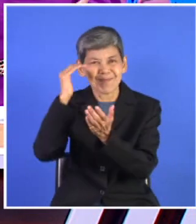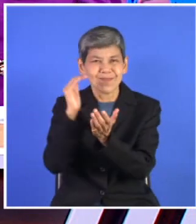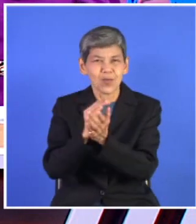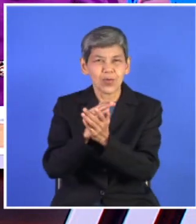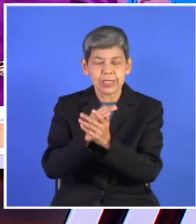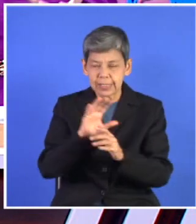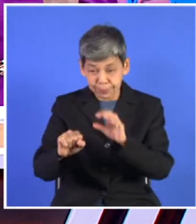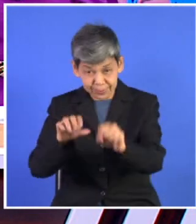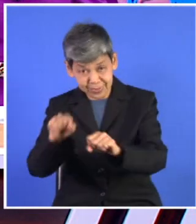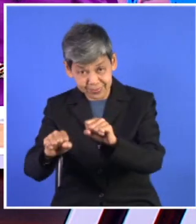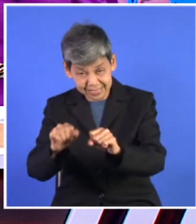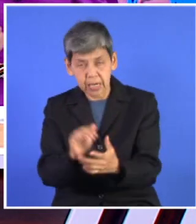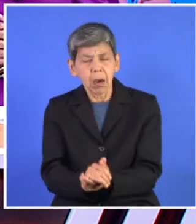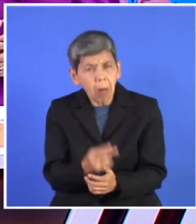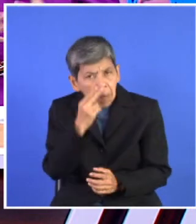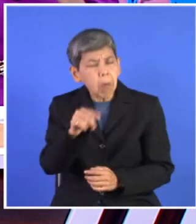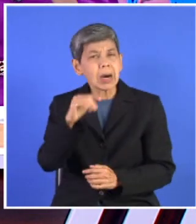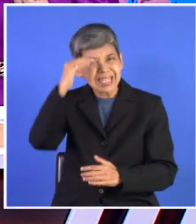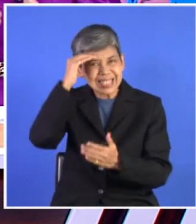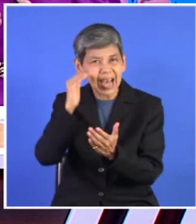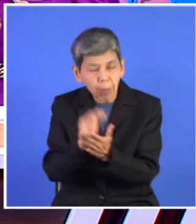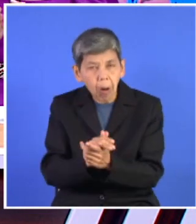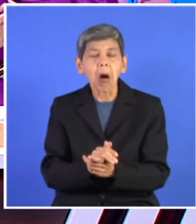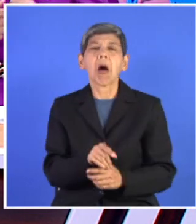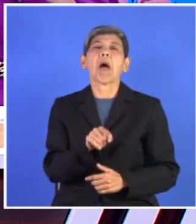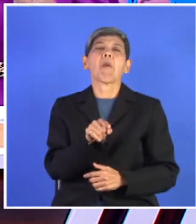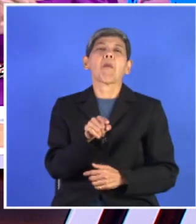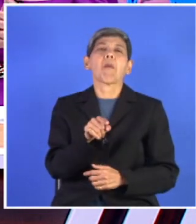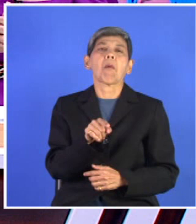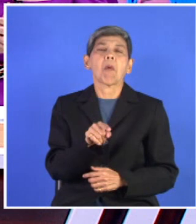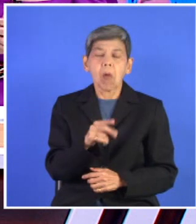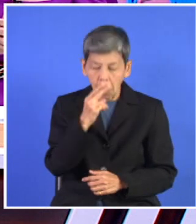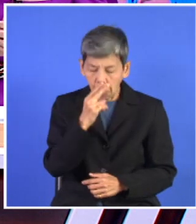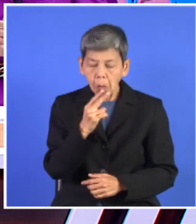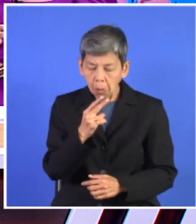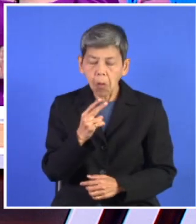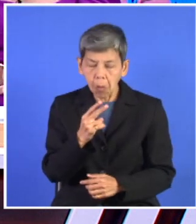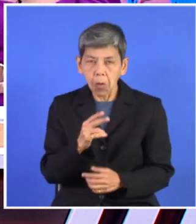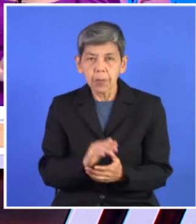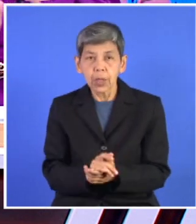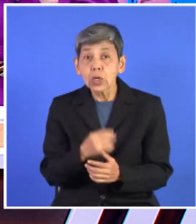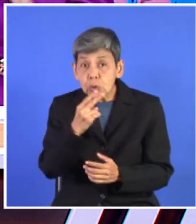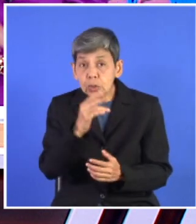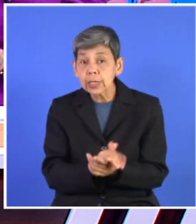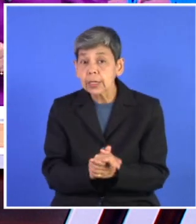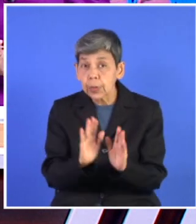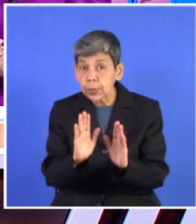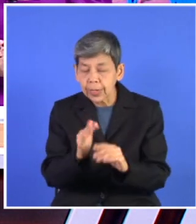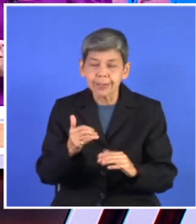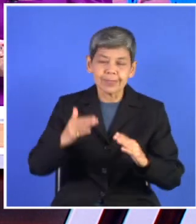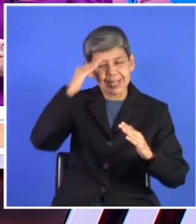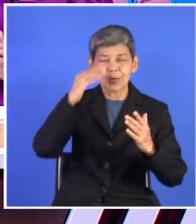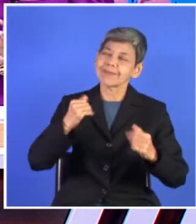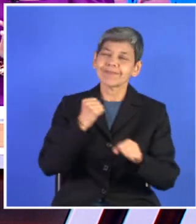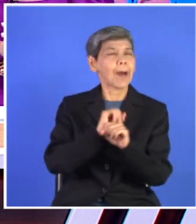ไประงับเหตุนะคะแต่ข่าวนี้เนี่ยคุณตำรวจประสบเหตุซะเองนะคะเจอเข้ากับตัวเองเลยค่ะคืออย่างนี้พอออกเวรปุ๊บเนี่ยคุณตำรว